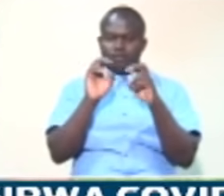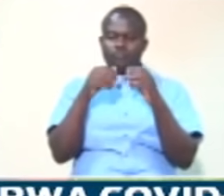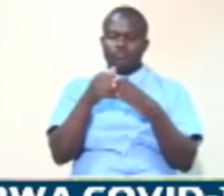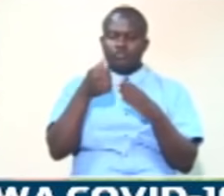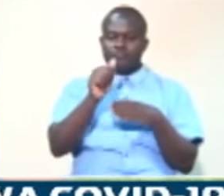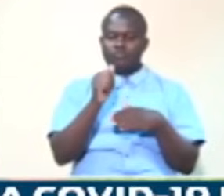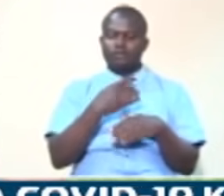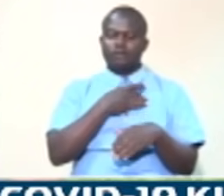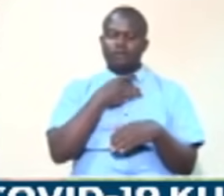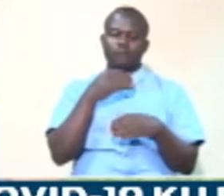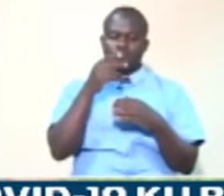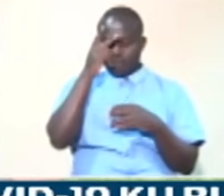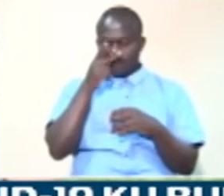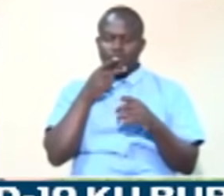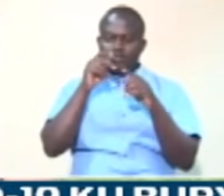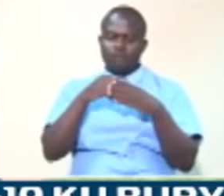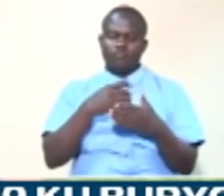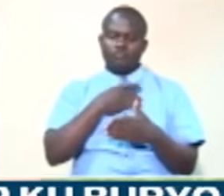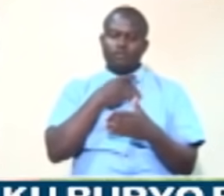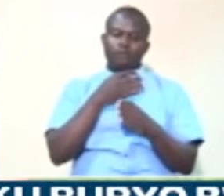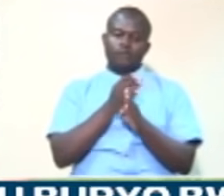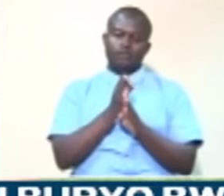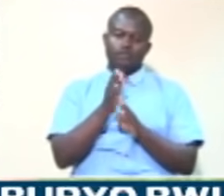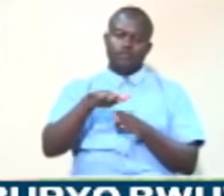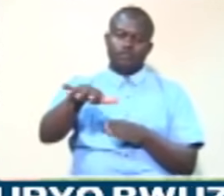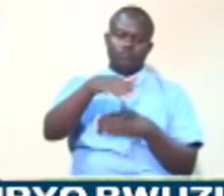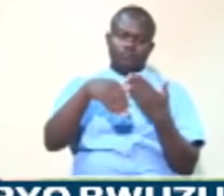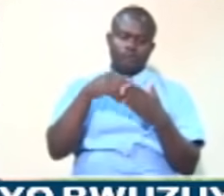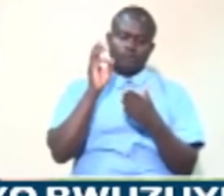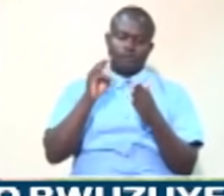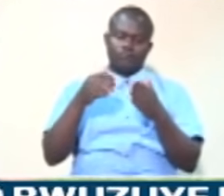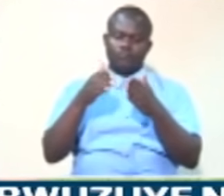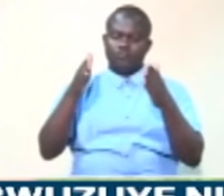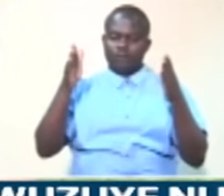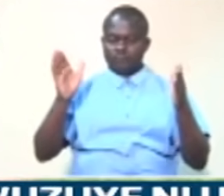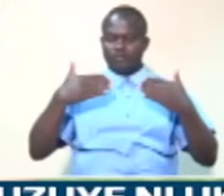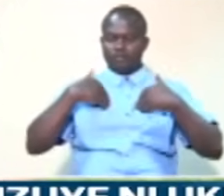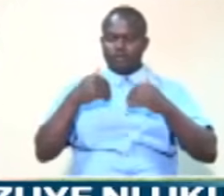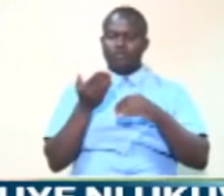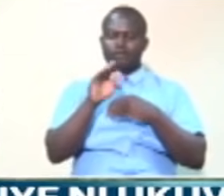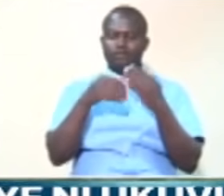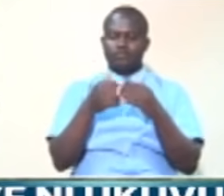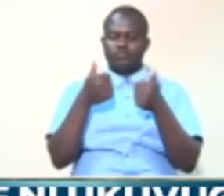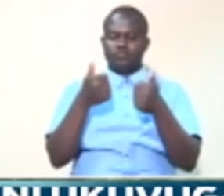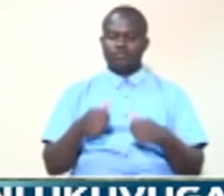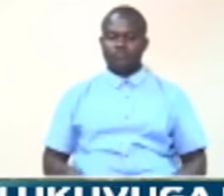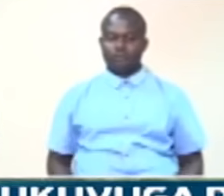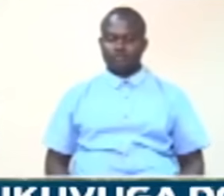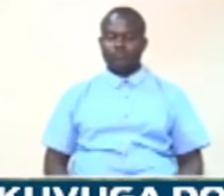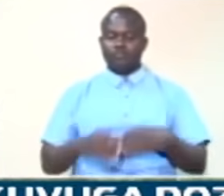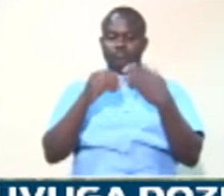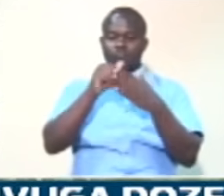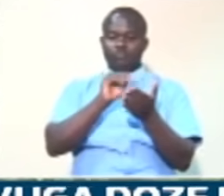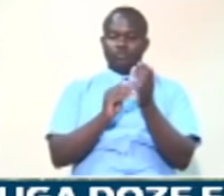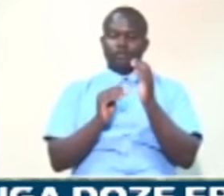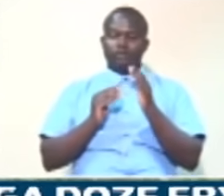n'izo nzinduko z'ababyeyi baza gusura urubyiruko rugororerwa hano zafungurwa ubuzima bugasubira kugenda neza. Ubuyobozi